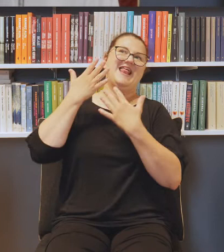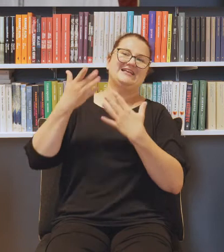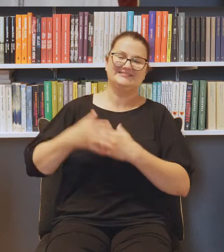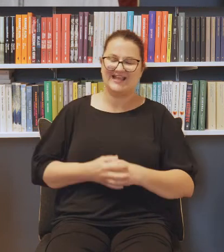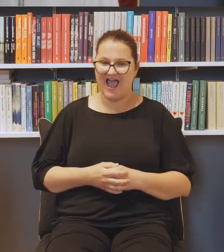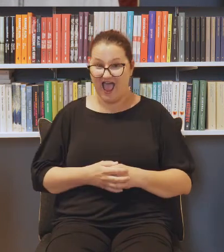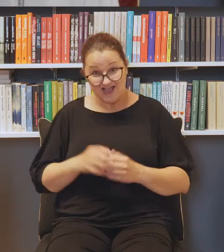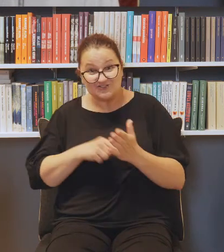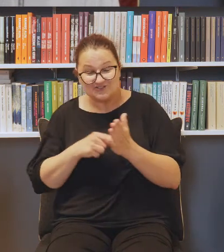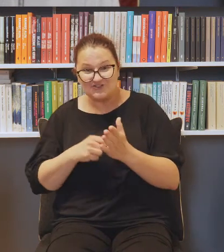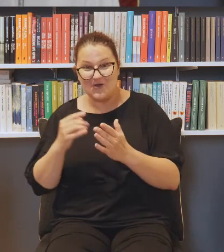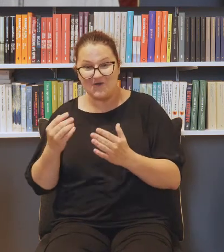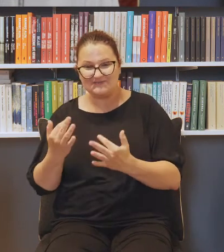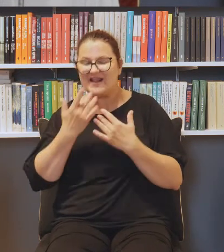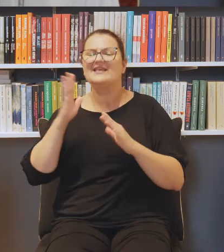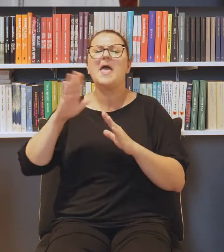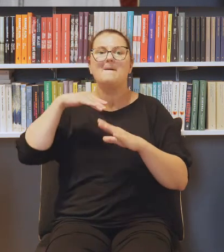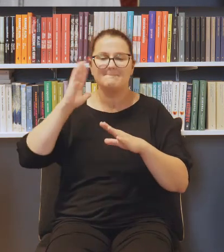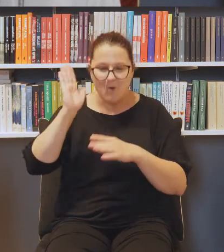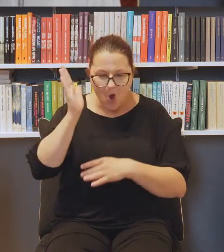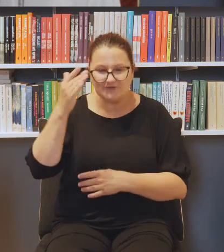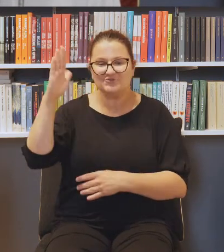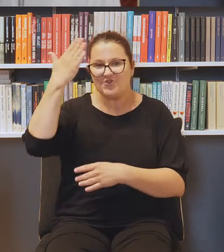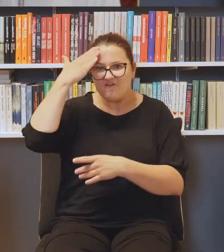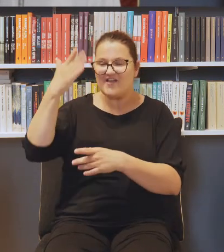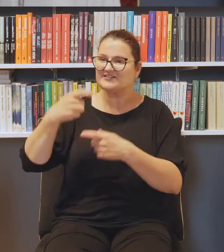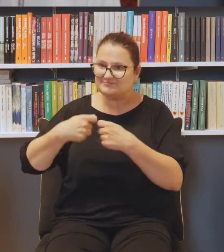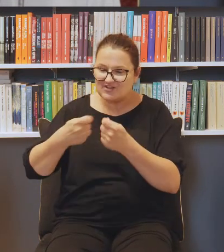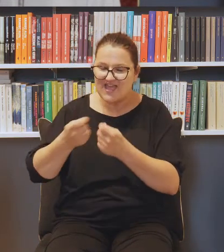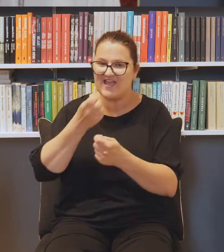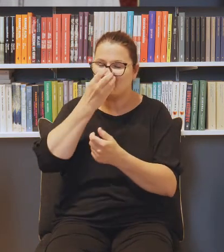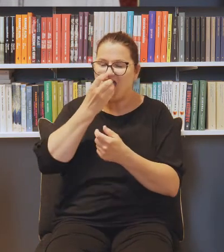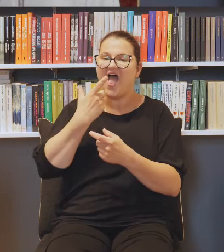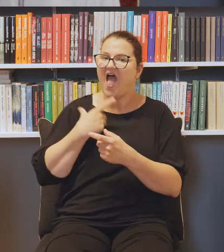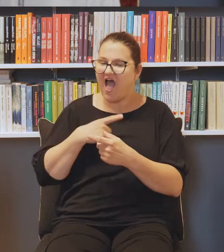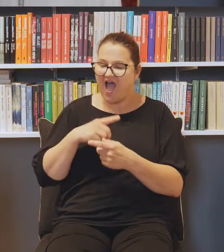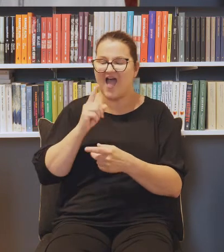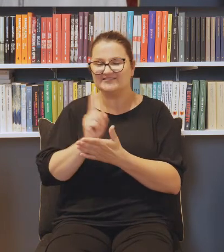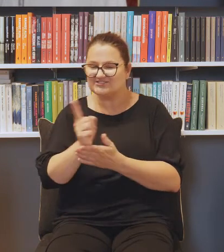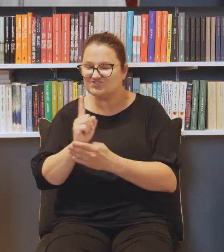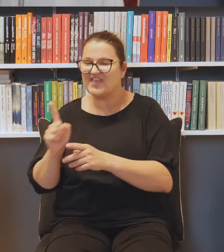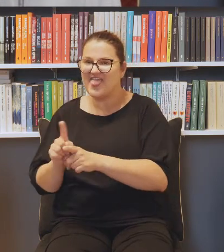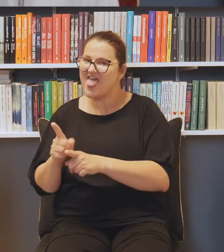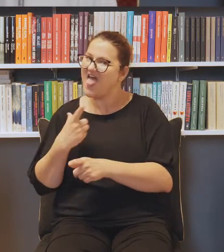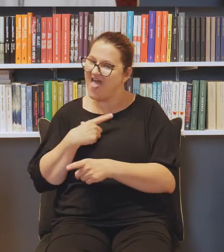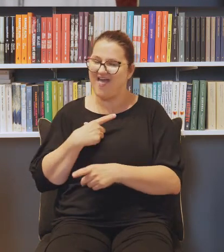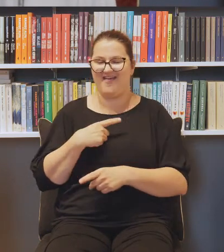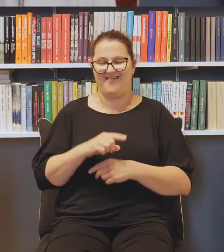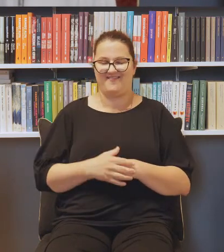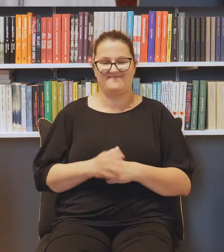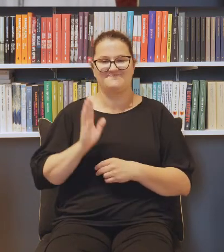od niej pochodzi dźwięk? Nie, ja dopiero się potem dowiedziałem, że ona sprzedaje kwiaty na cmentarzu i znicza. Ale to jest bardzo